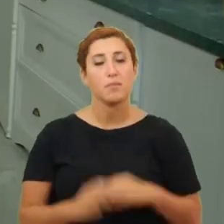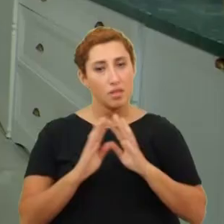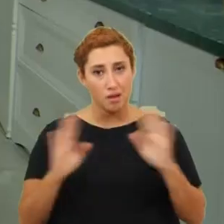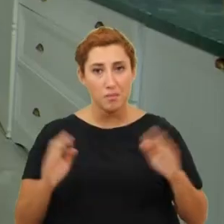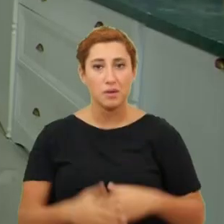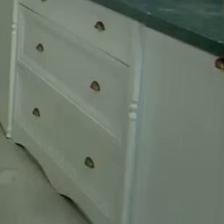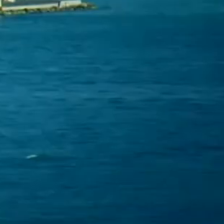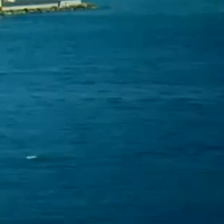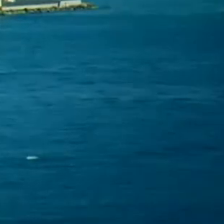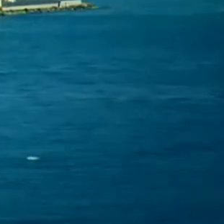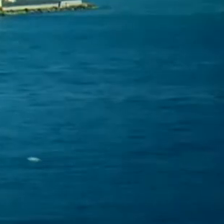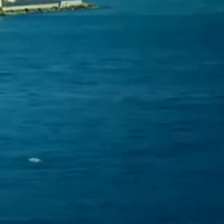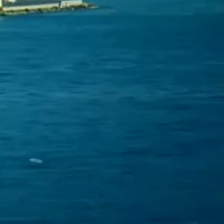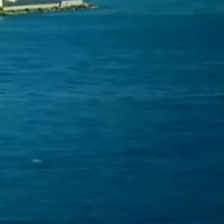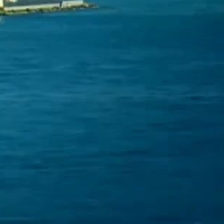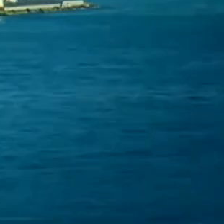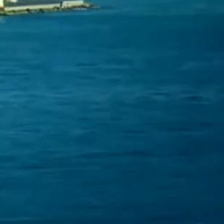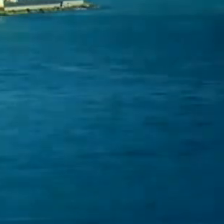Tamam.